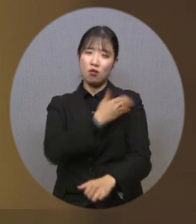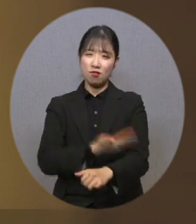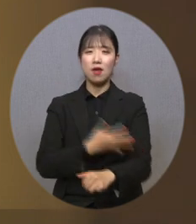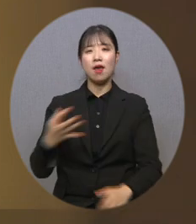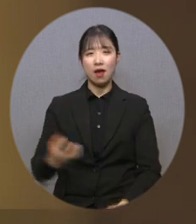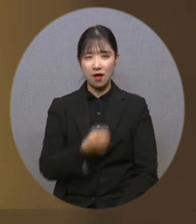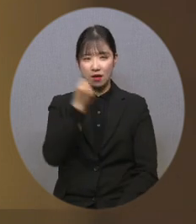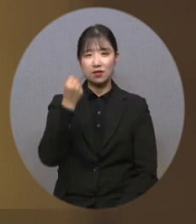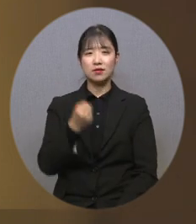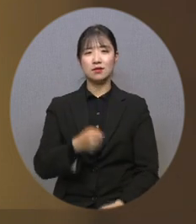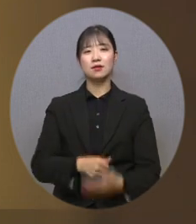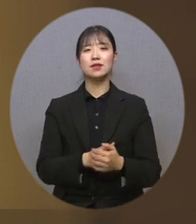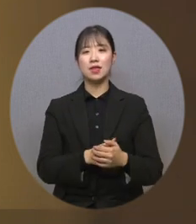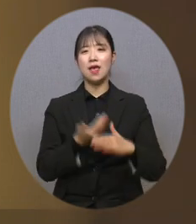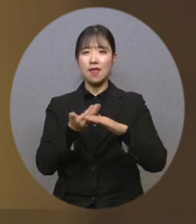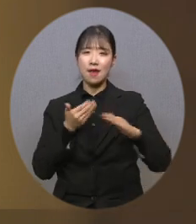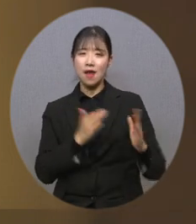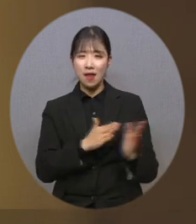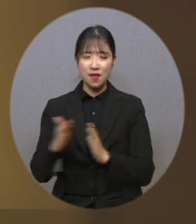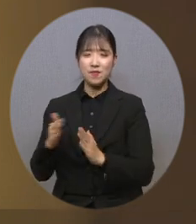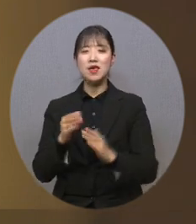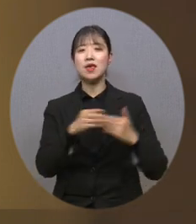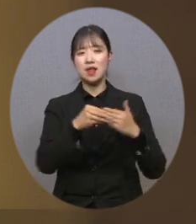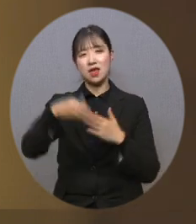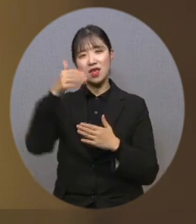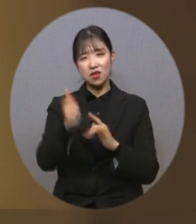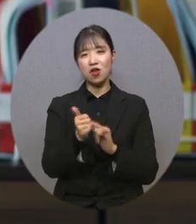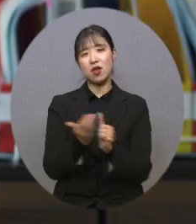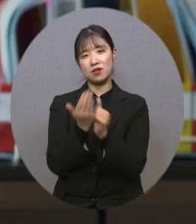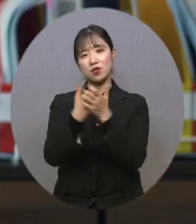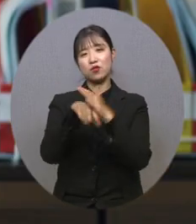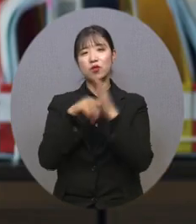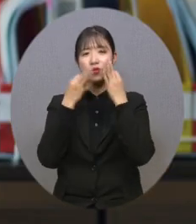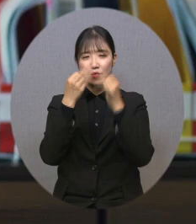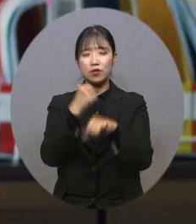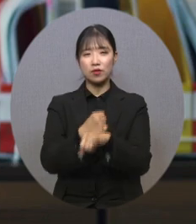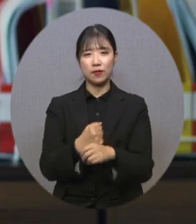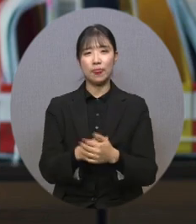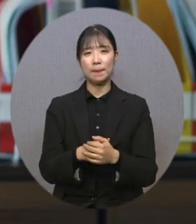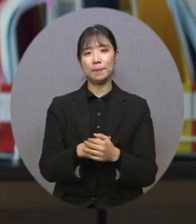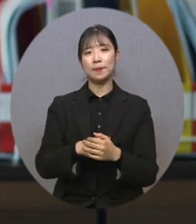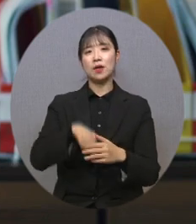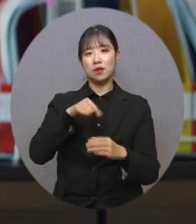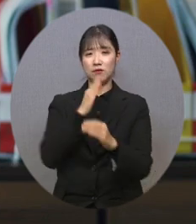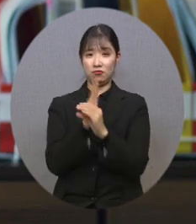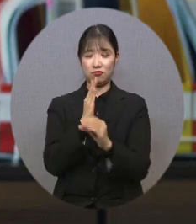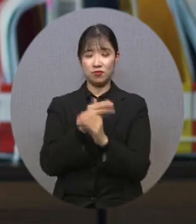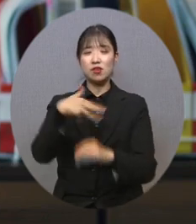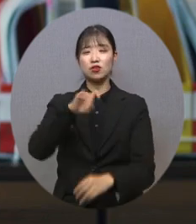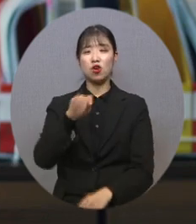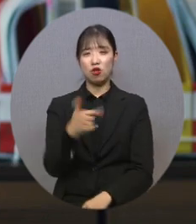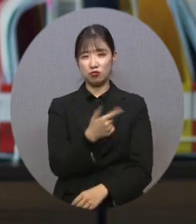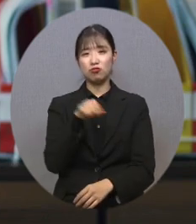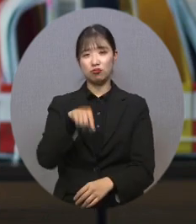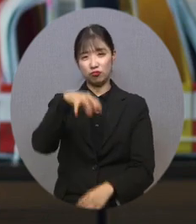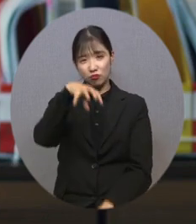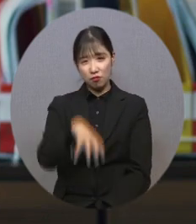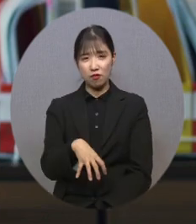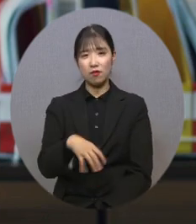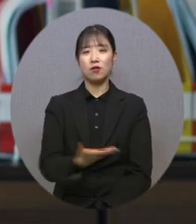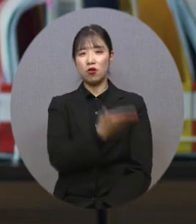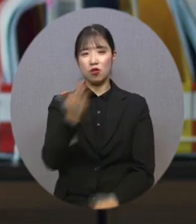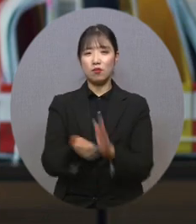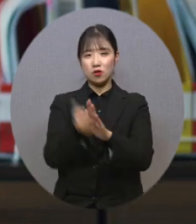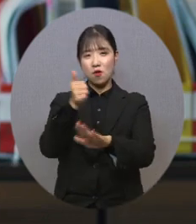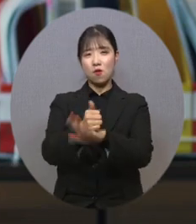갖춘 예비 리더들을 양성하기 위해 노력하고 있습니다. 동북아 시대의 중심 청운의 캠퍼스에서